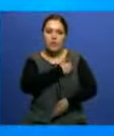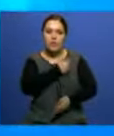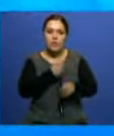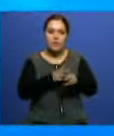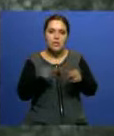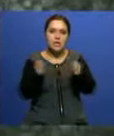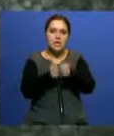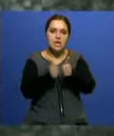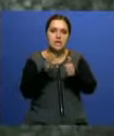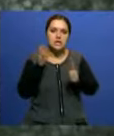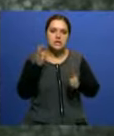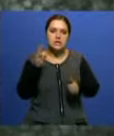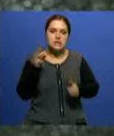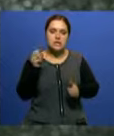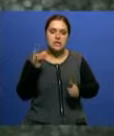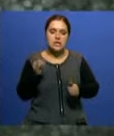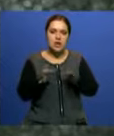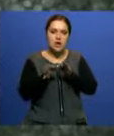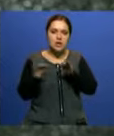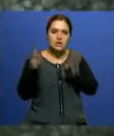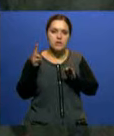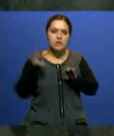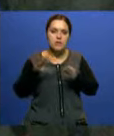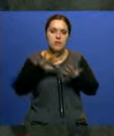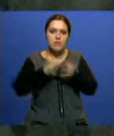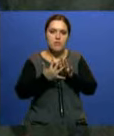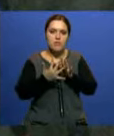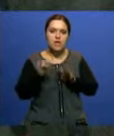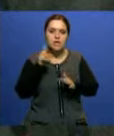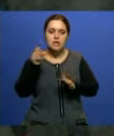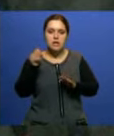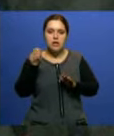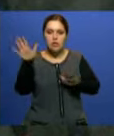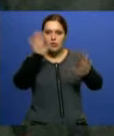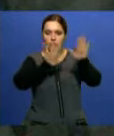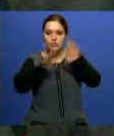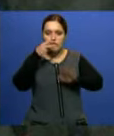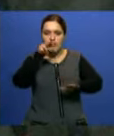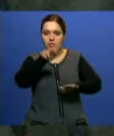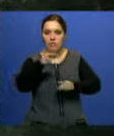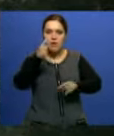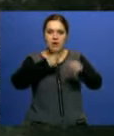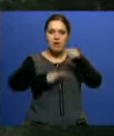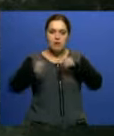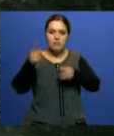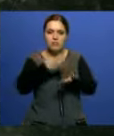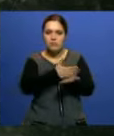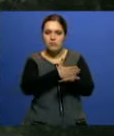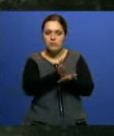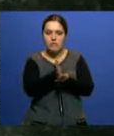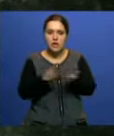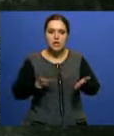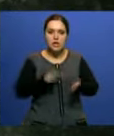который расположен сырдарьинской районе в 20 километрах от аула амангельды из-за густого тумана на обратном пути рыбаки и сбились с